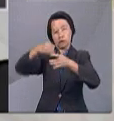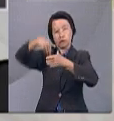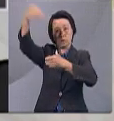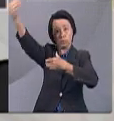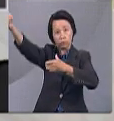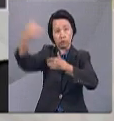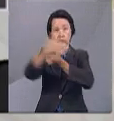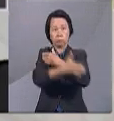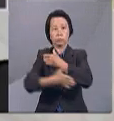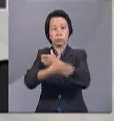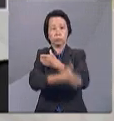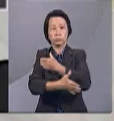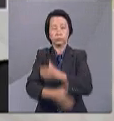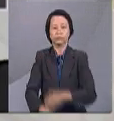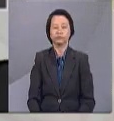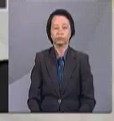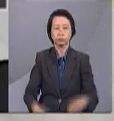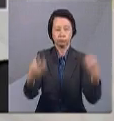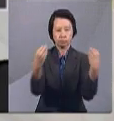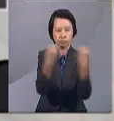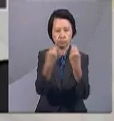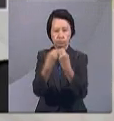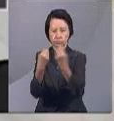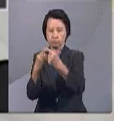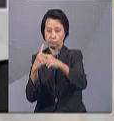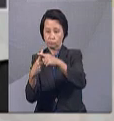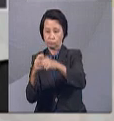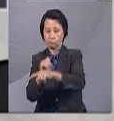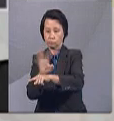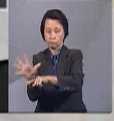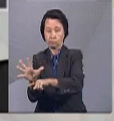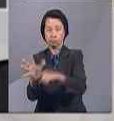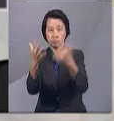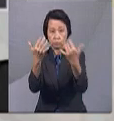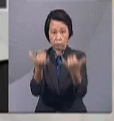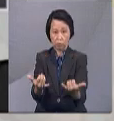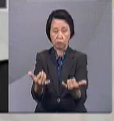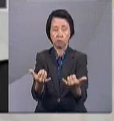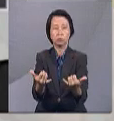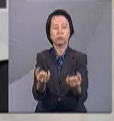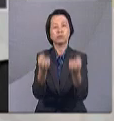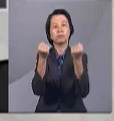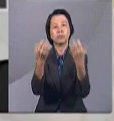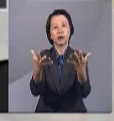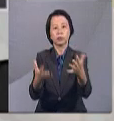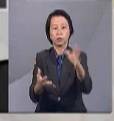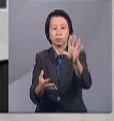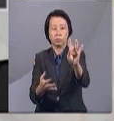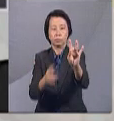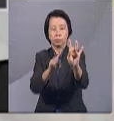karir jumlah Keys postico i19 Indonesia kini adalah sebanyak